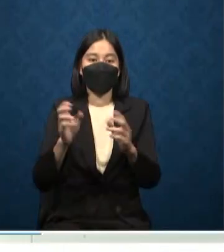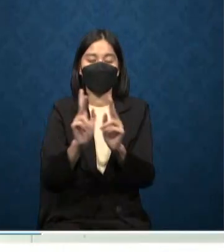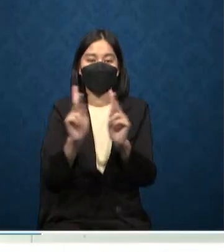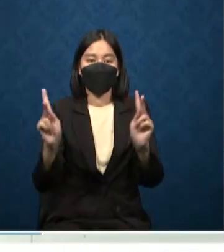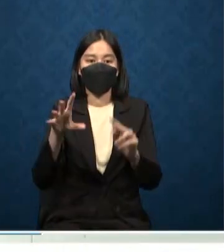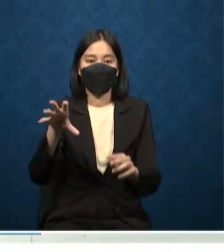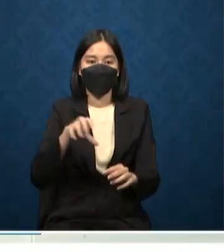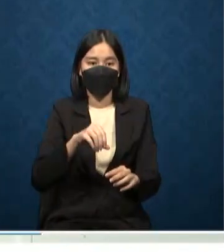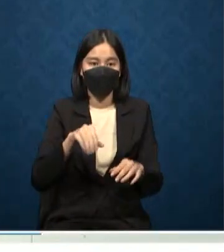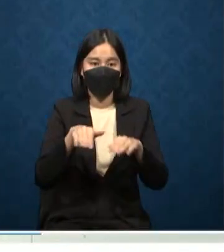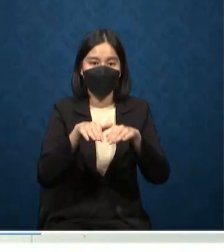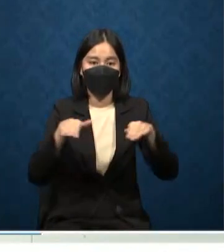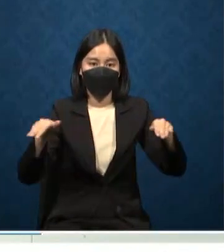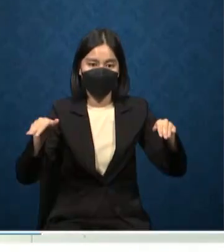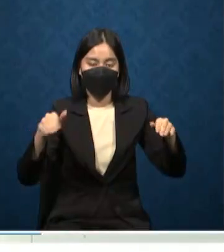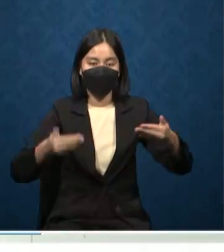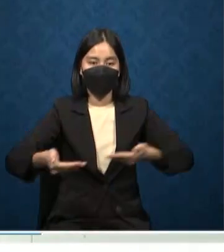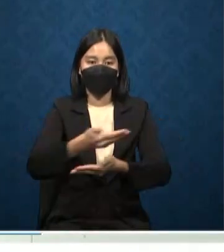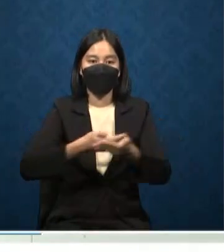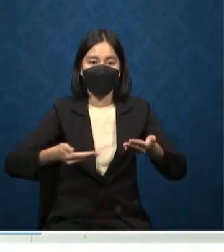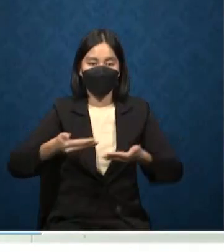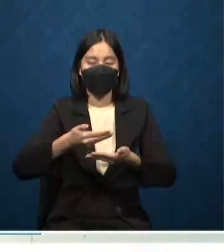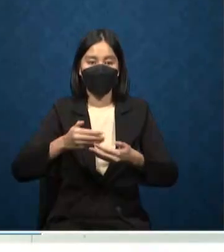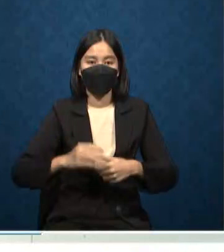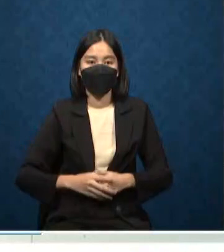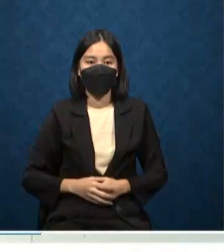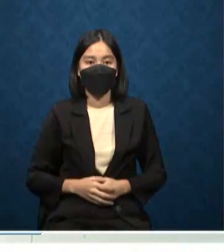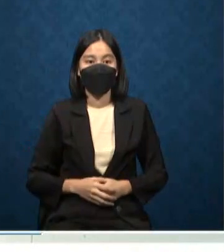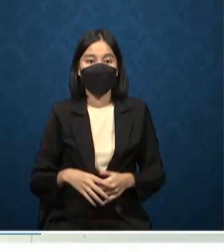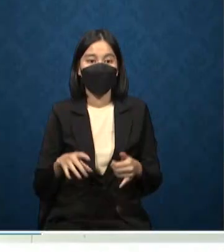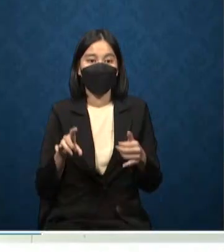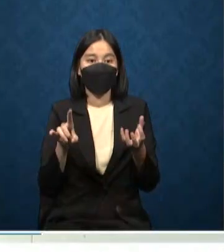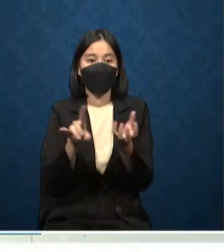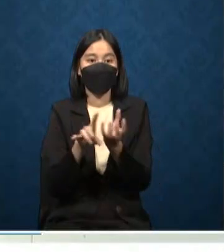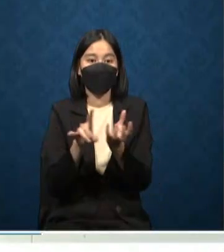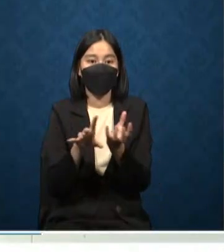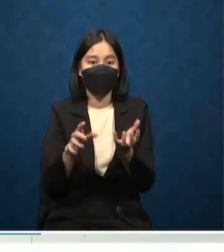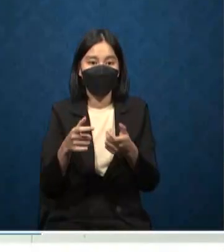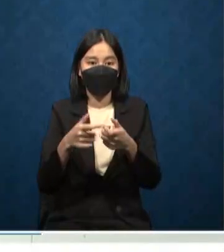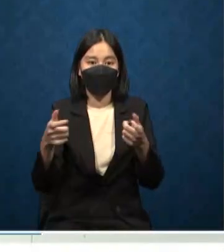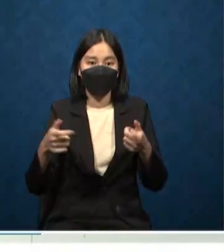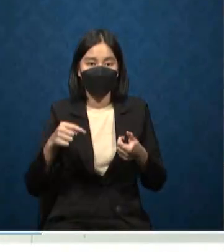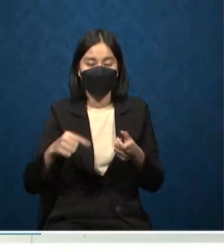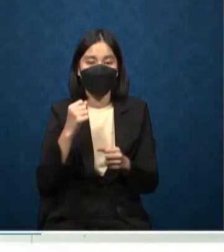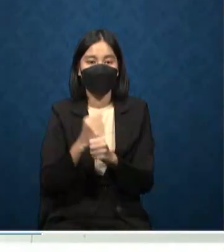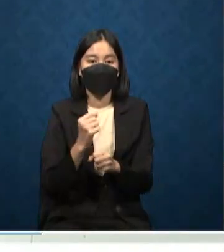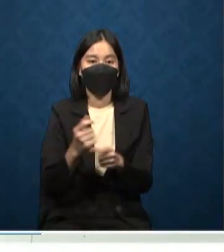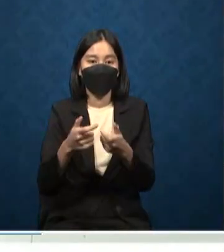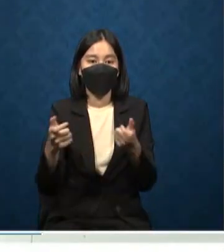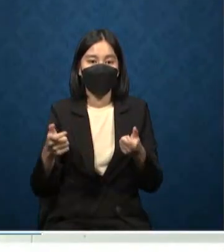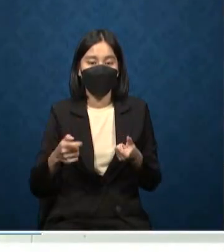มาเป็นหลักในการพิจารณาดังนั้นคุณภาพของสำนวนที่คณะกรรมการการเลือกตั้งจัดทำขึ้น